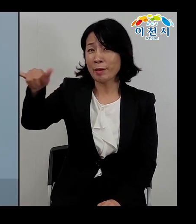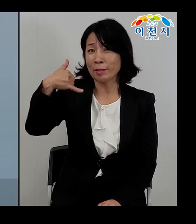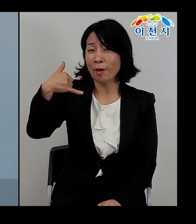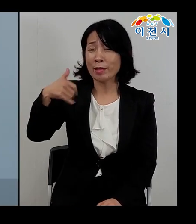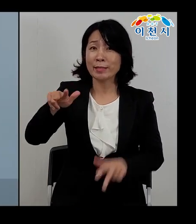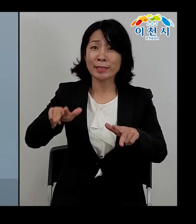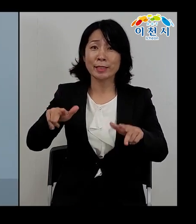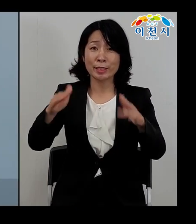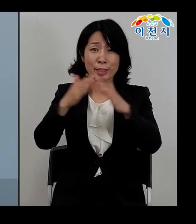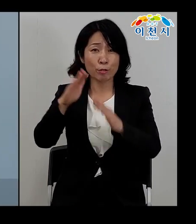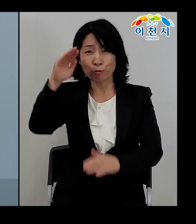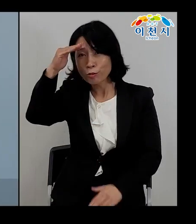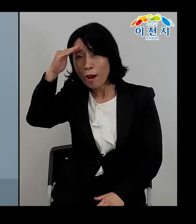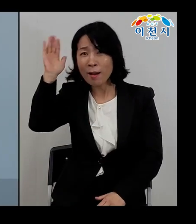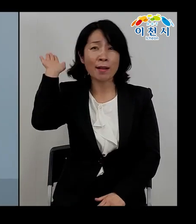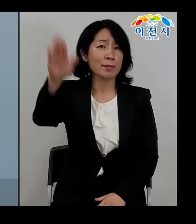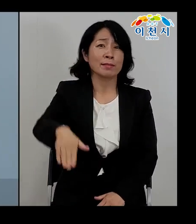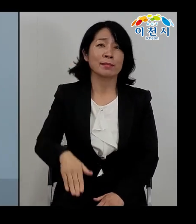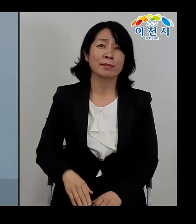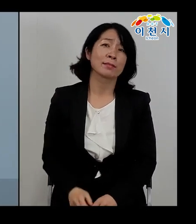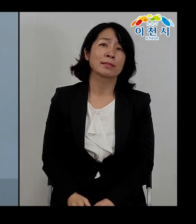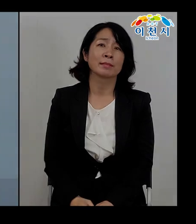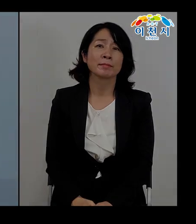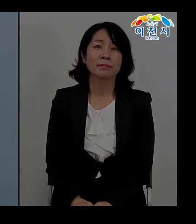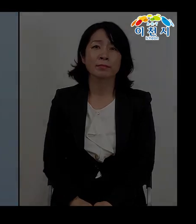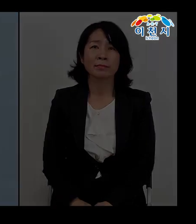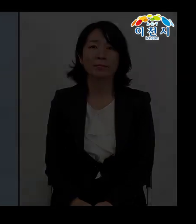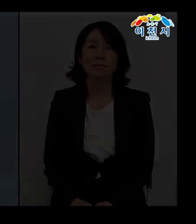부동산에서 연락 왔어요. 지금 집 보러 가요.